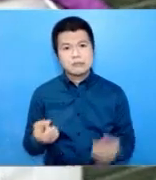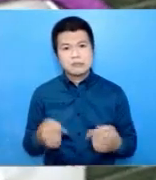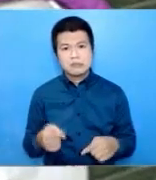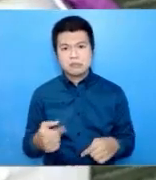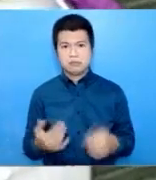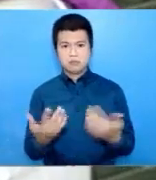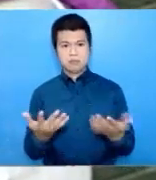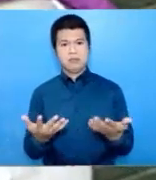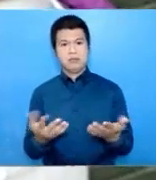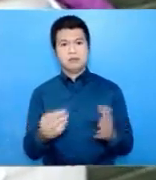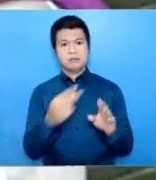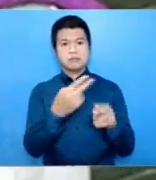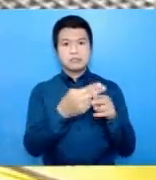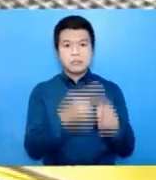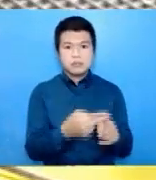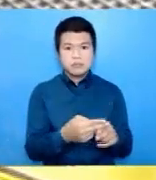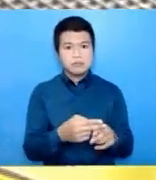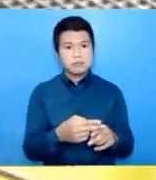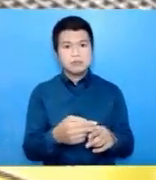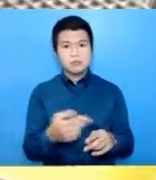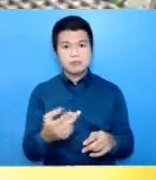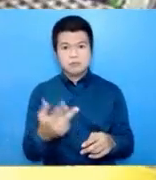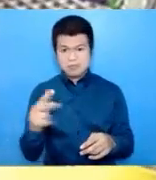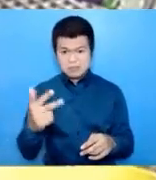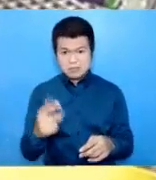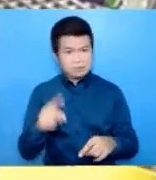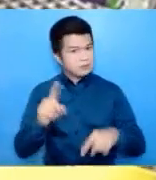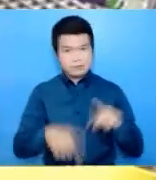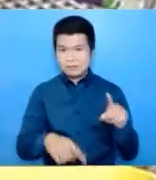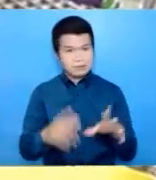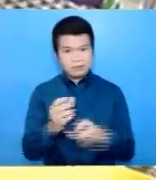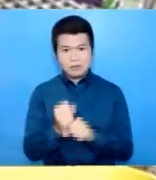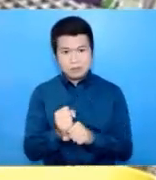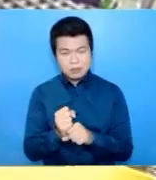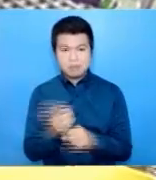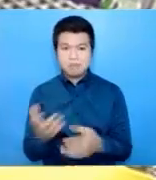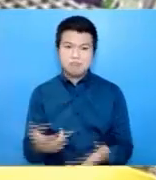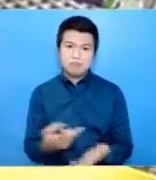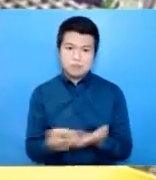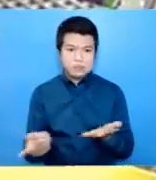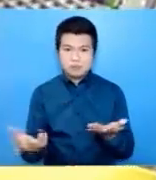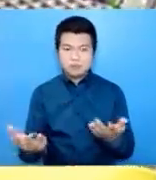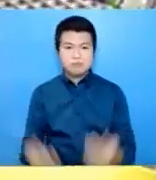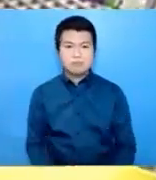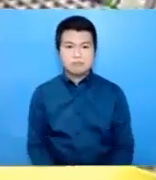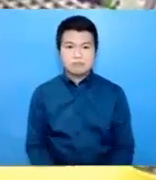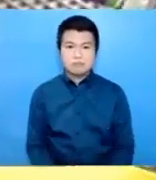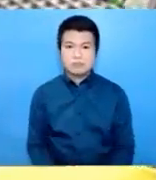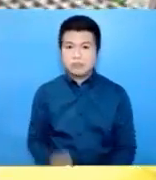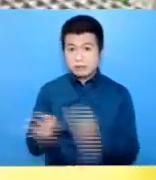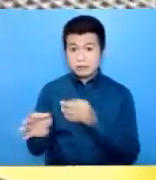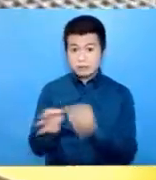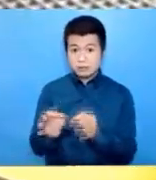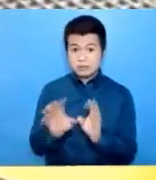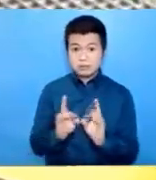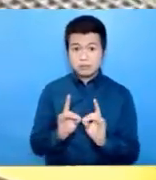list kasi hindi ko nga siya na-claim. Paliwanag naman ng barangay. Nagbigay po kasi noon